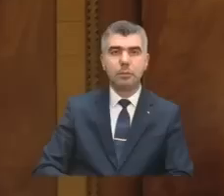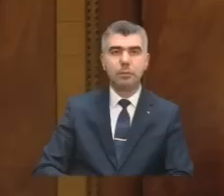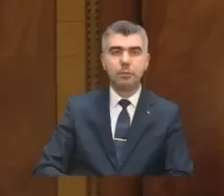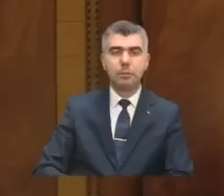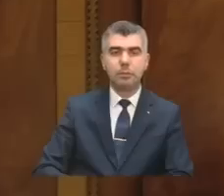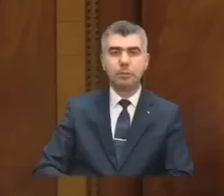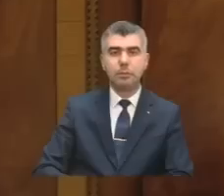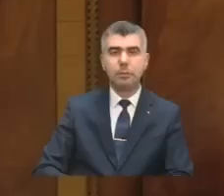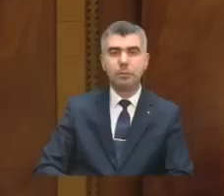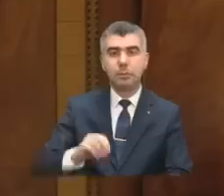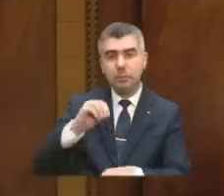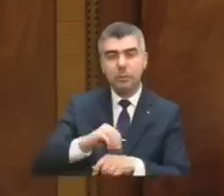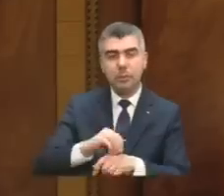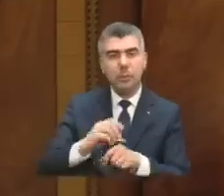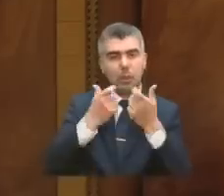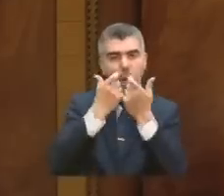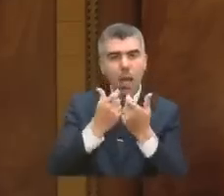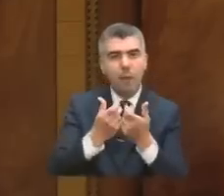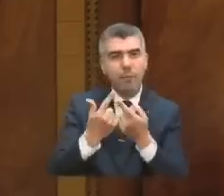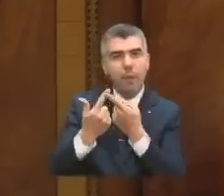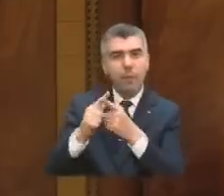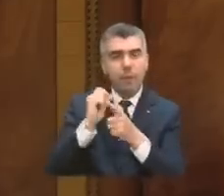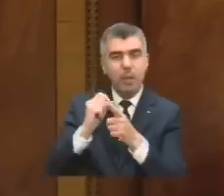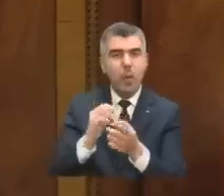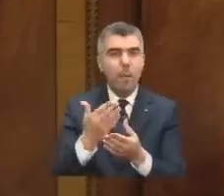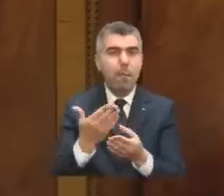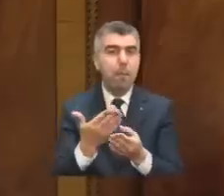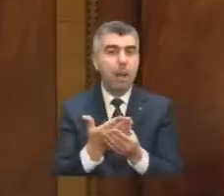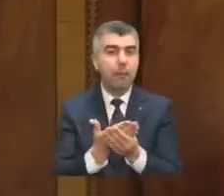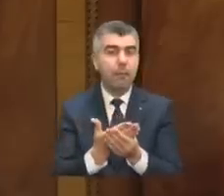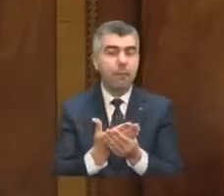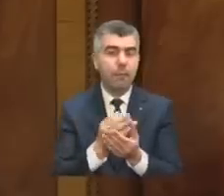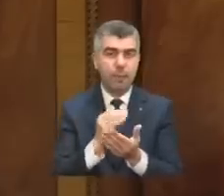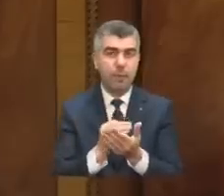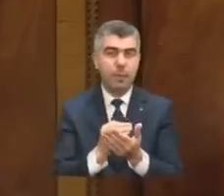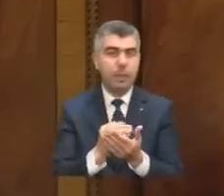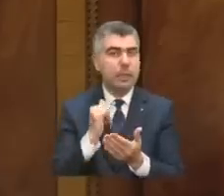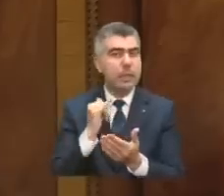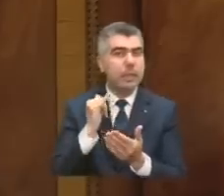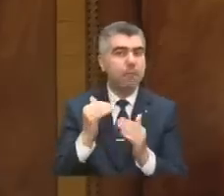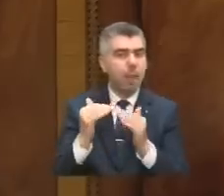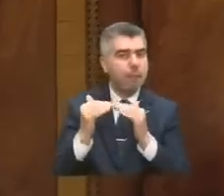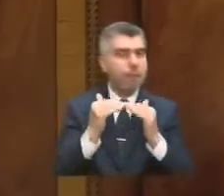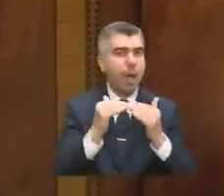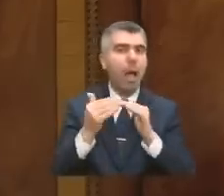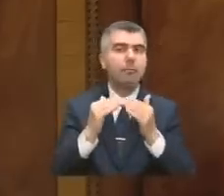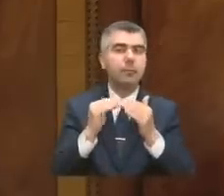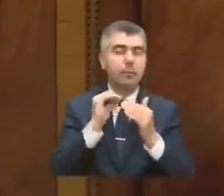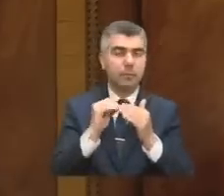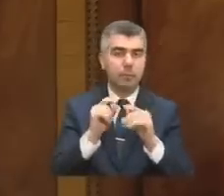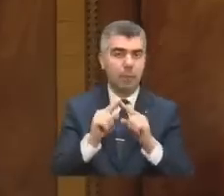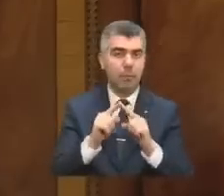ويتم تتبع ما ال هذه الملفات بتنسيق وثيق مع